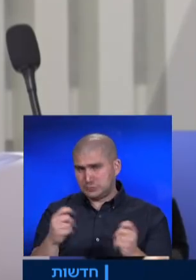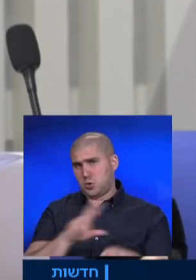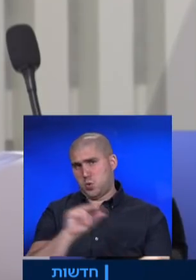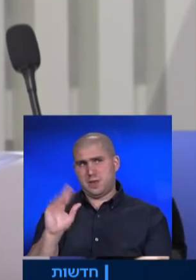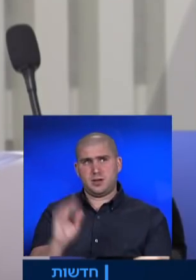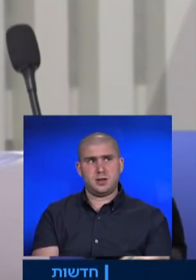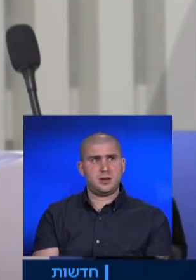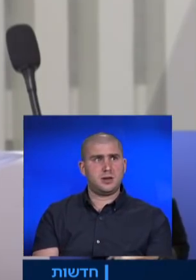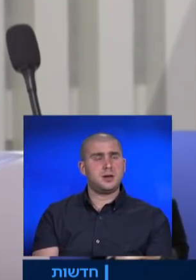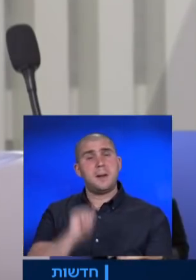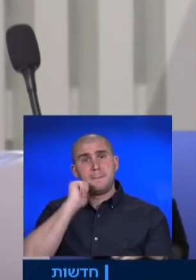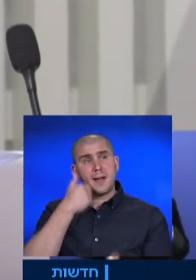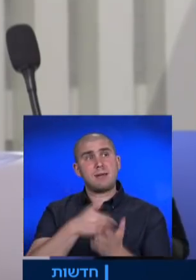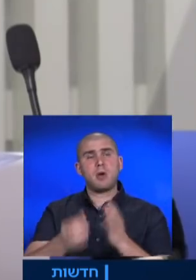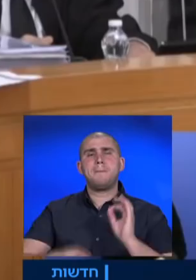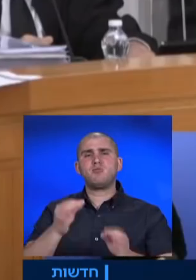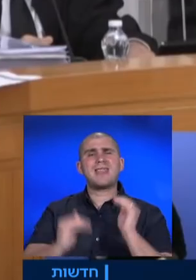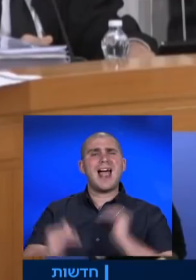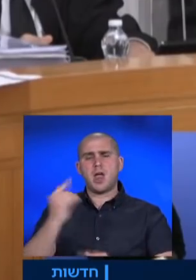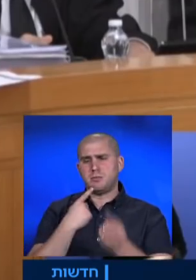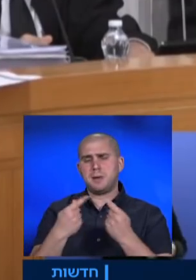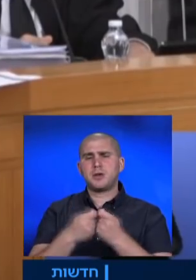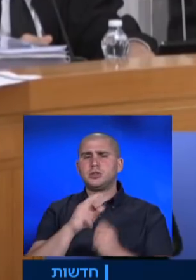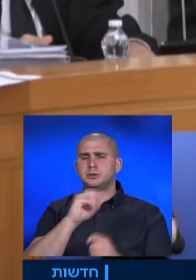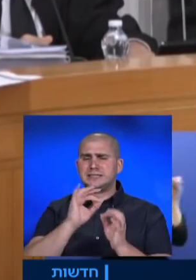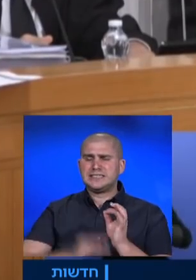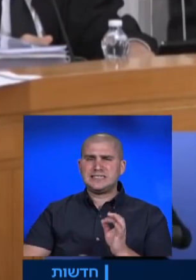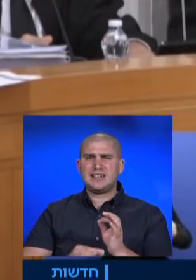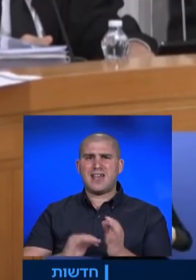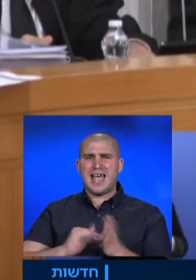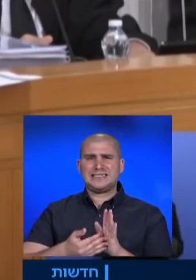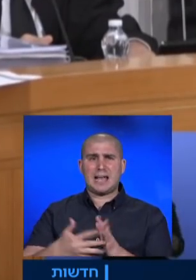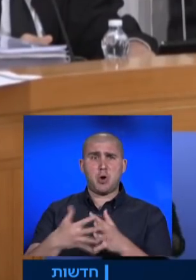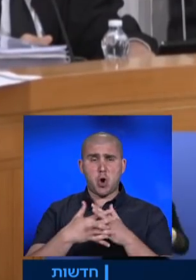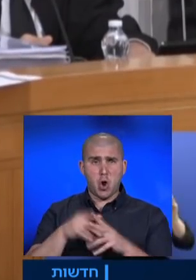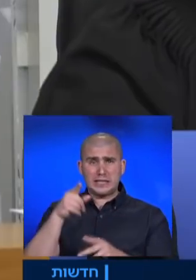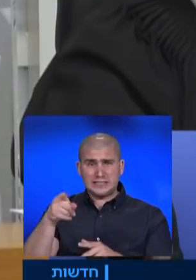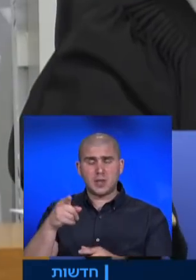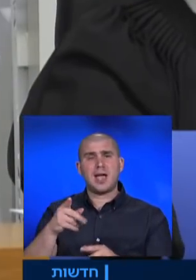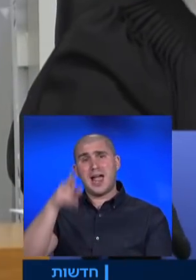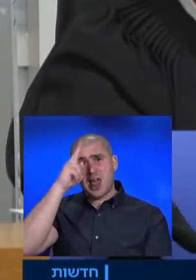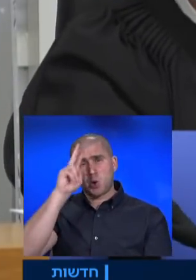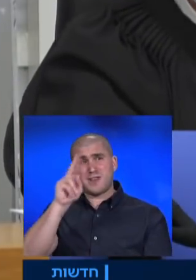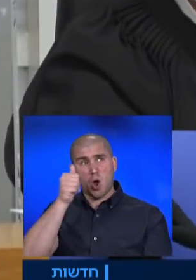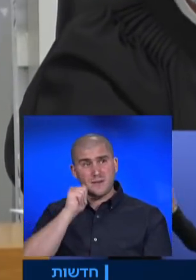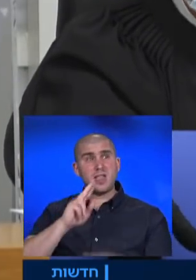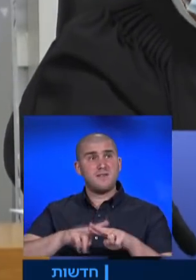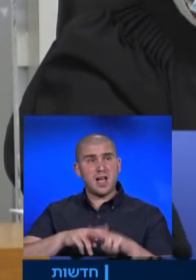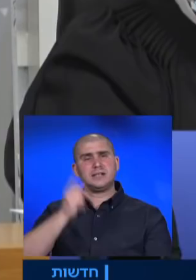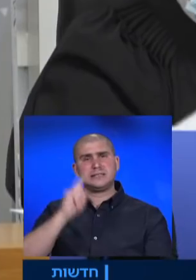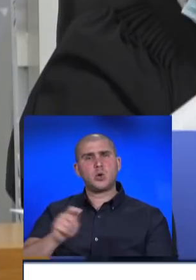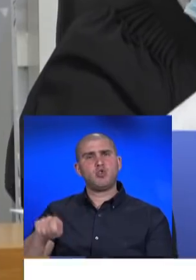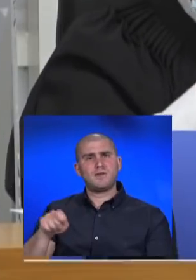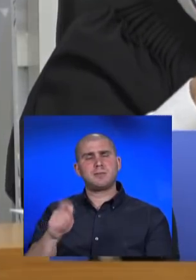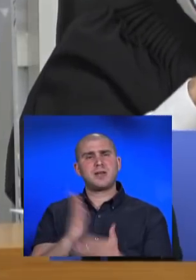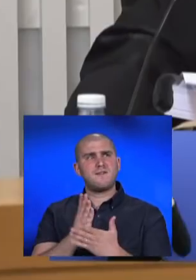מחר ימשיך בית המשפט העליון לדון בשאר סעיפי ההסכם הקואליציוני בין הליכוד לכחול לבן, ואחר כך יצטרכו השופטים להיכנס לשדה